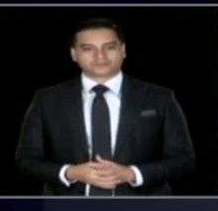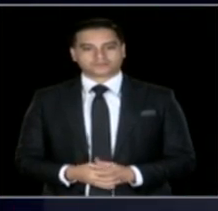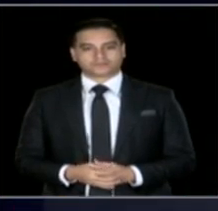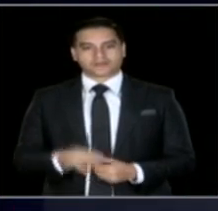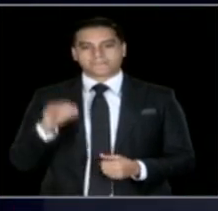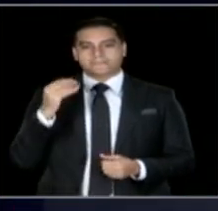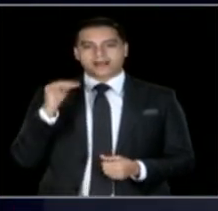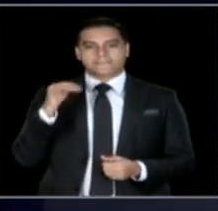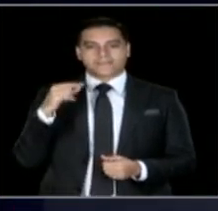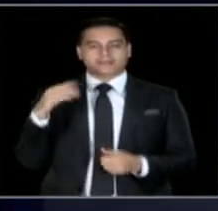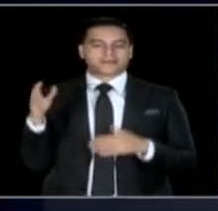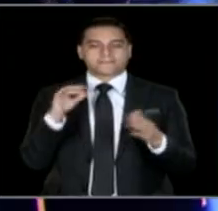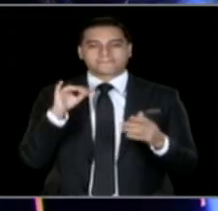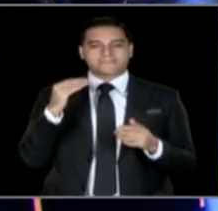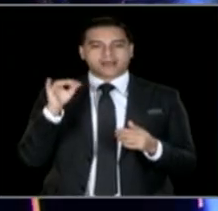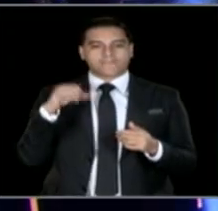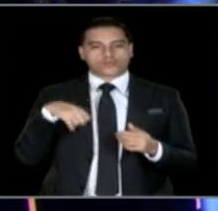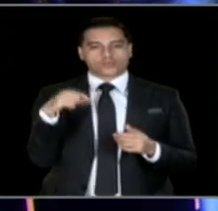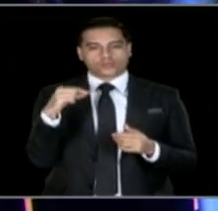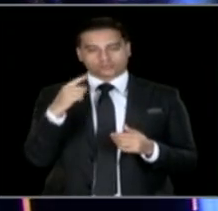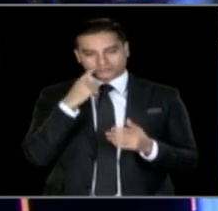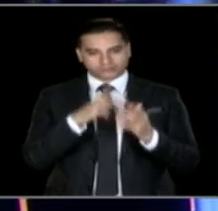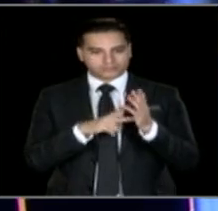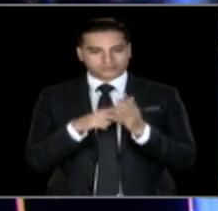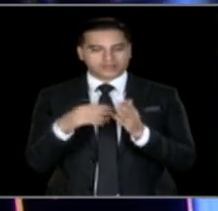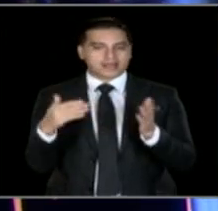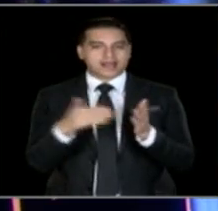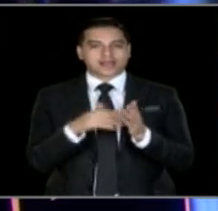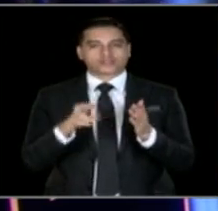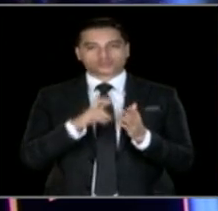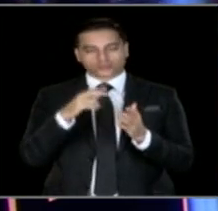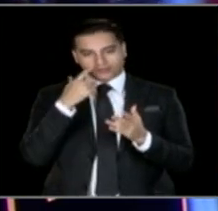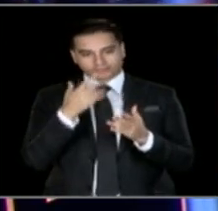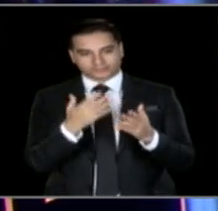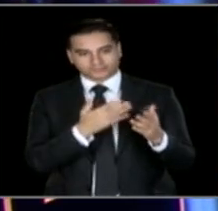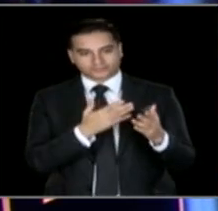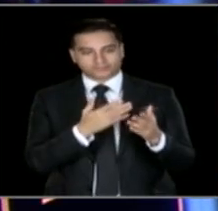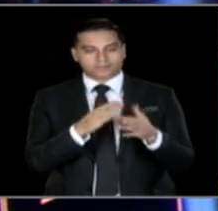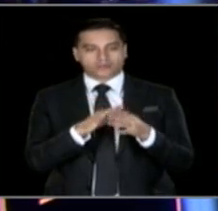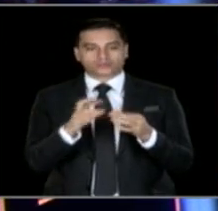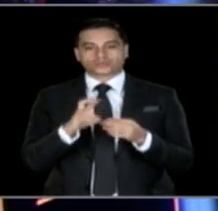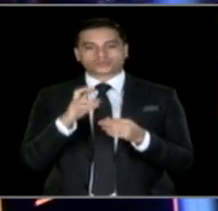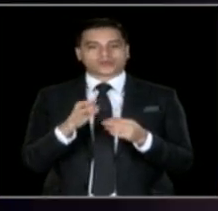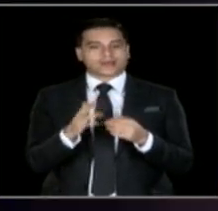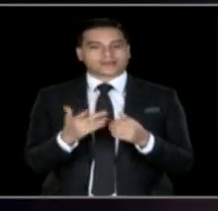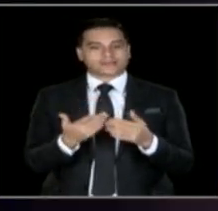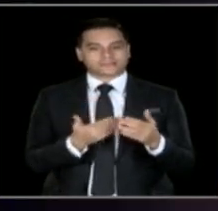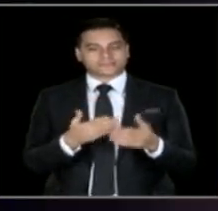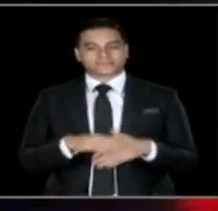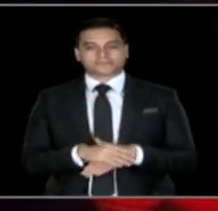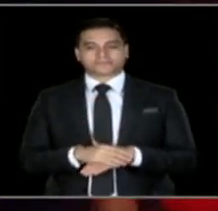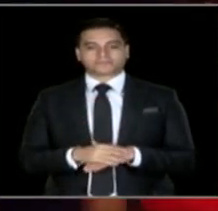محمد محمود، تفضل يا محمد. آخر سؤال في الحلقة وهنشوف موضوع السؤال